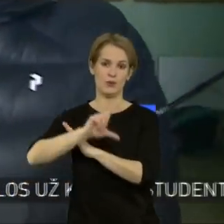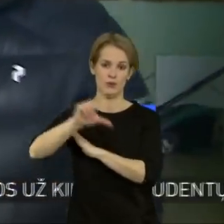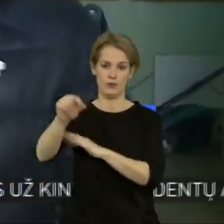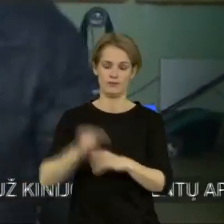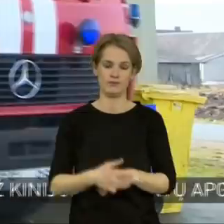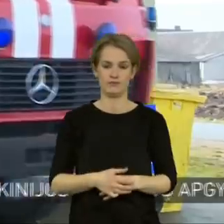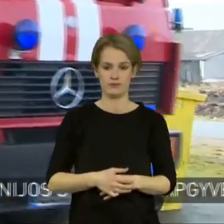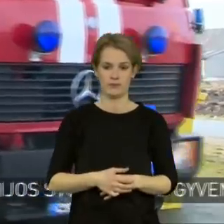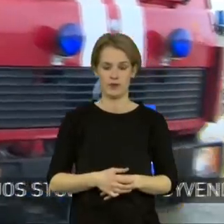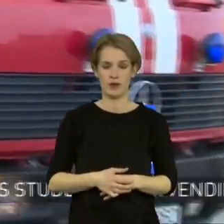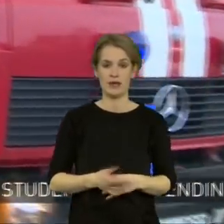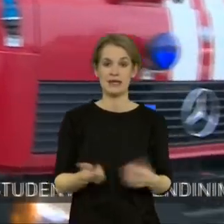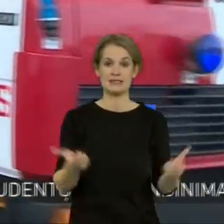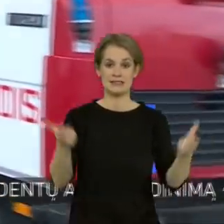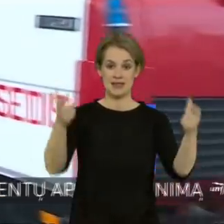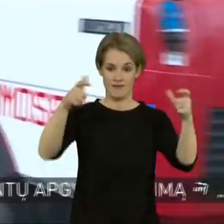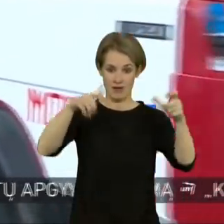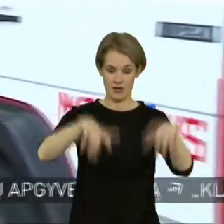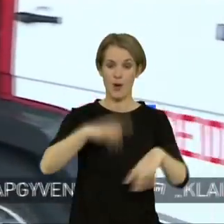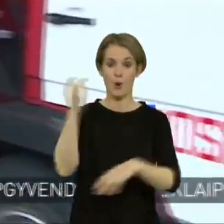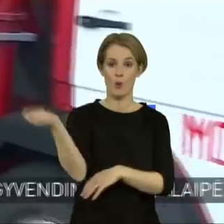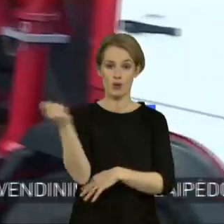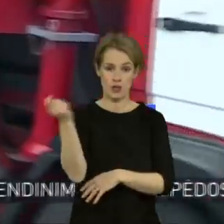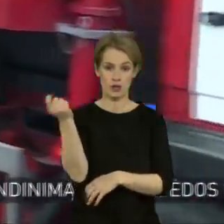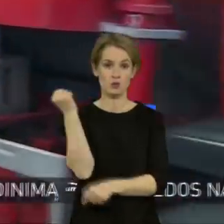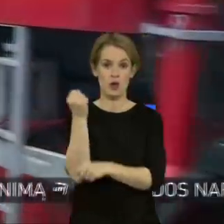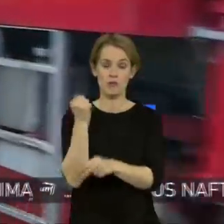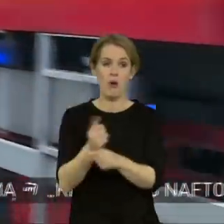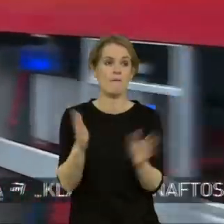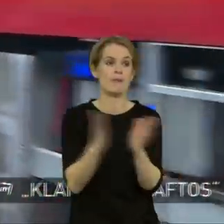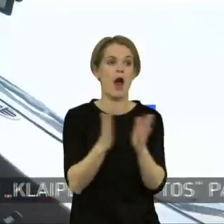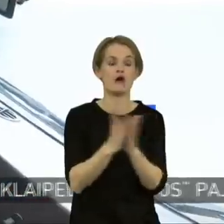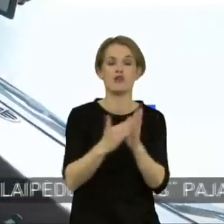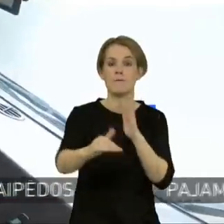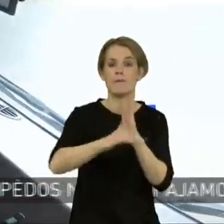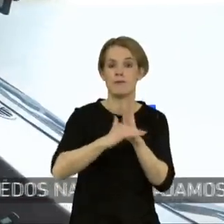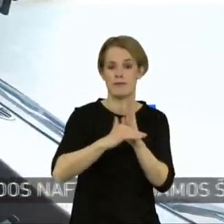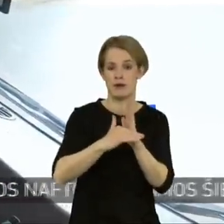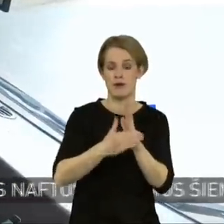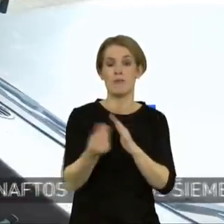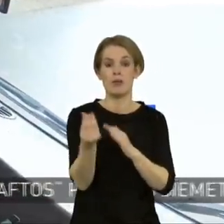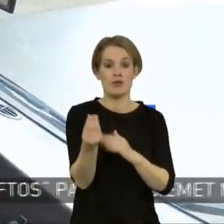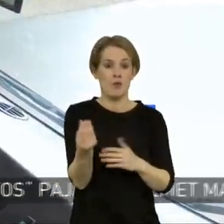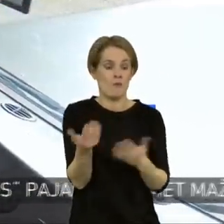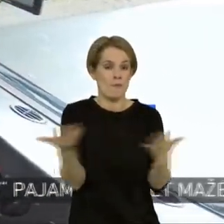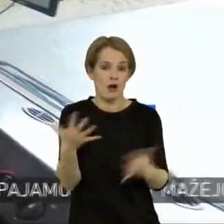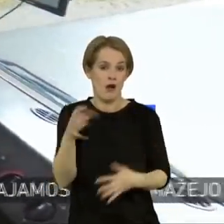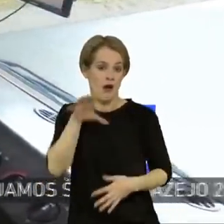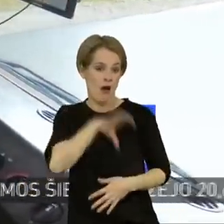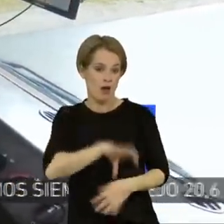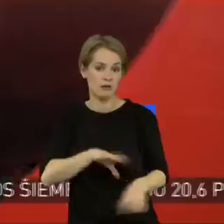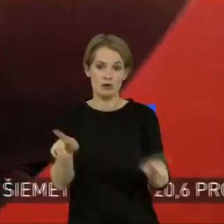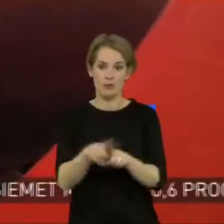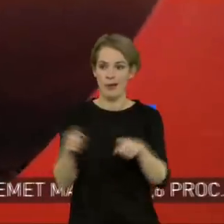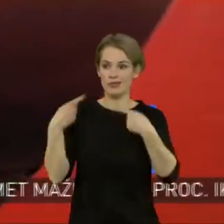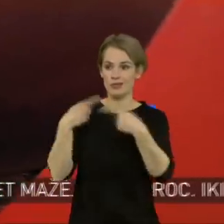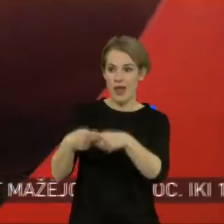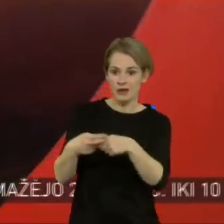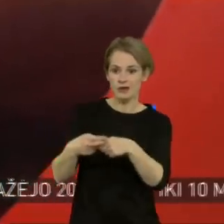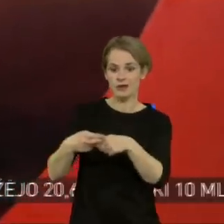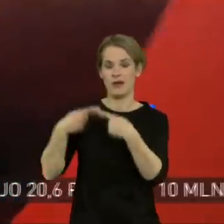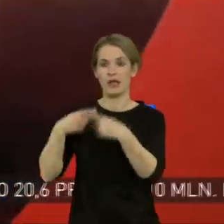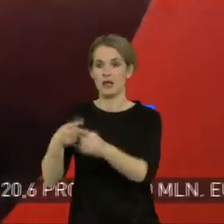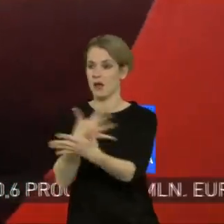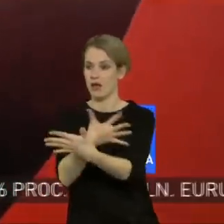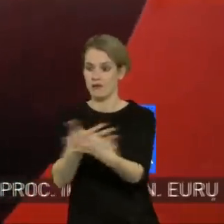važiuoti. Savivaldybių ugniagesių komandos šaukėsi pagalbos, trūksta pinigų atlyginimams, nekalbant apie techniką ir įrangą, tad tenka